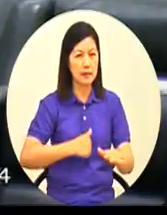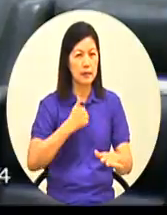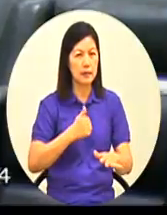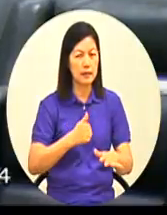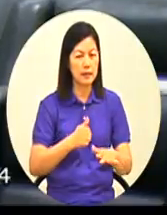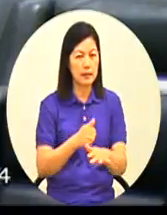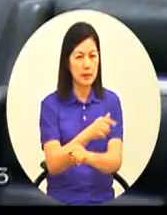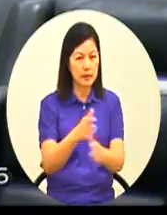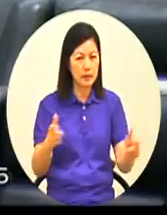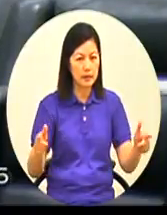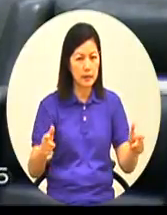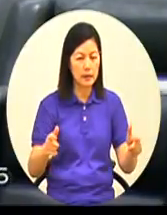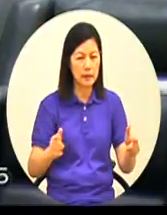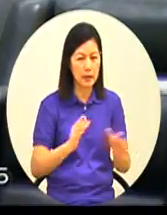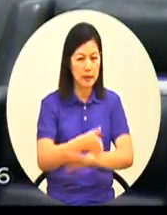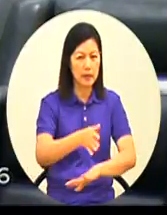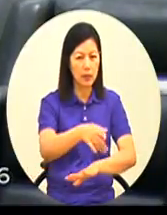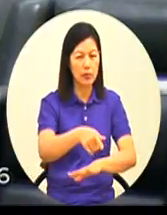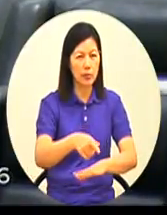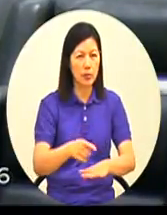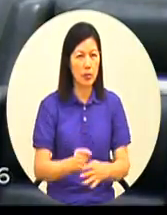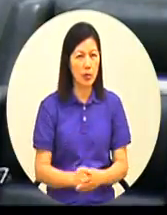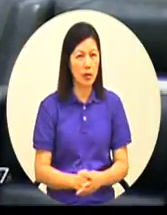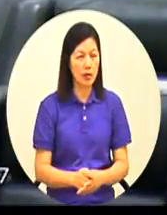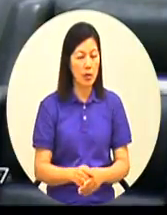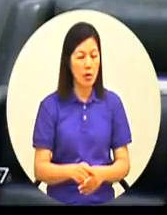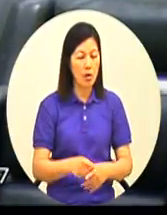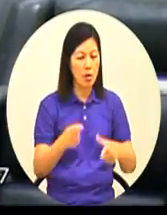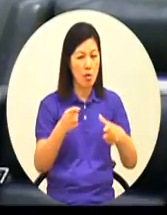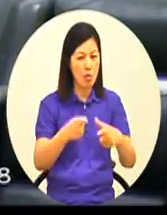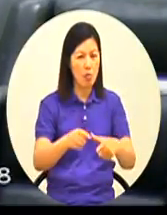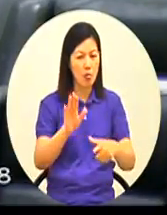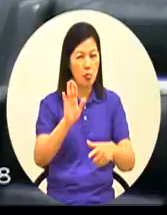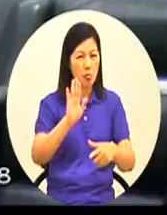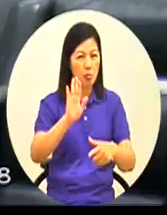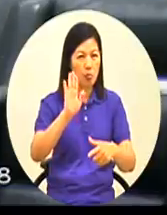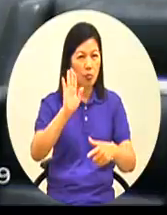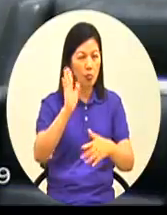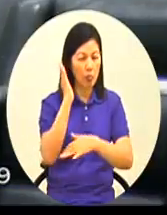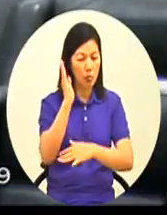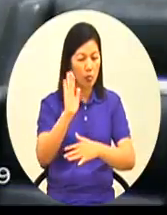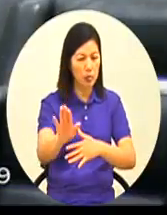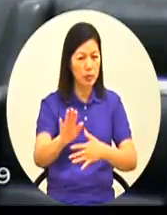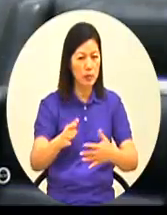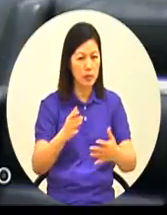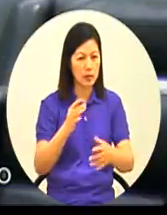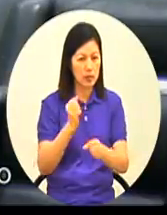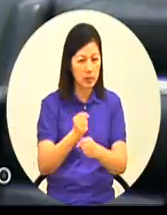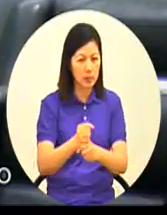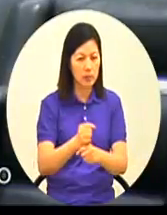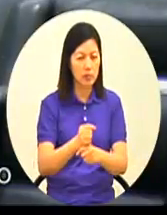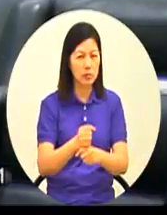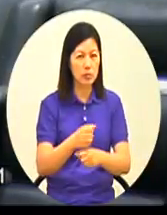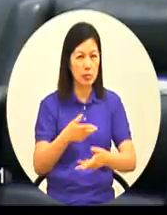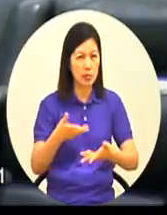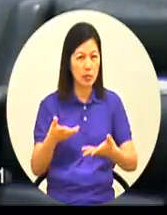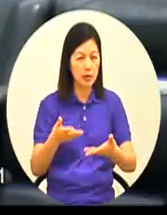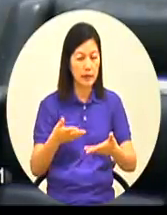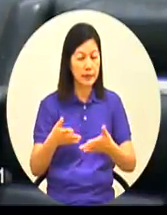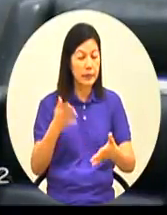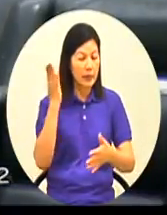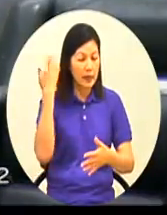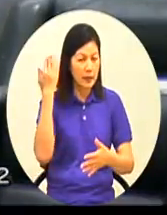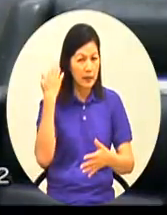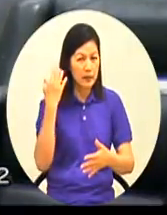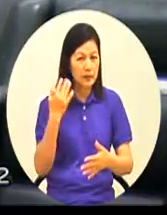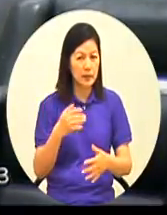非常多的超额公有移拨的这个业务，那我想大家都很诚实面对这个问题，过去高雄县市